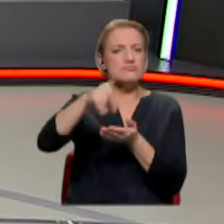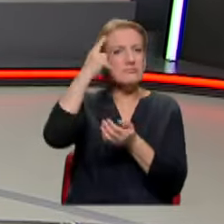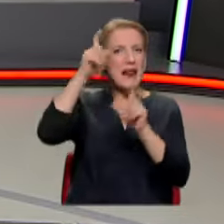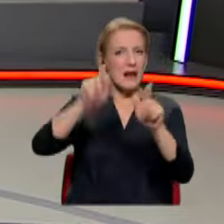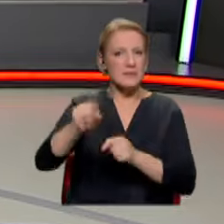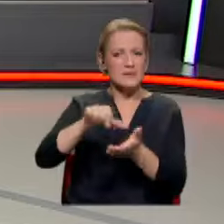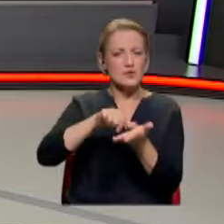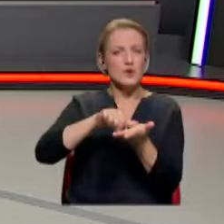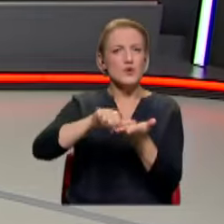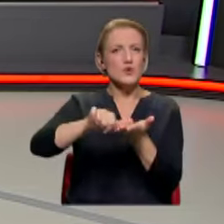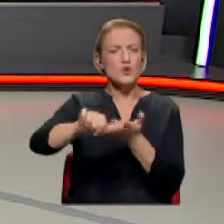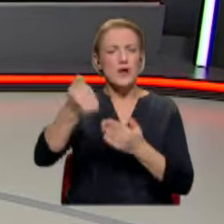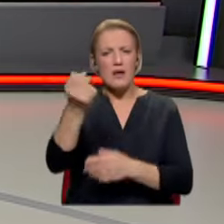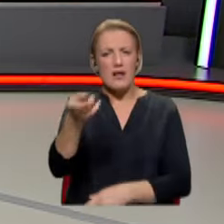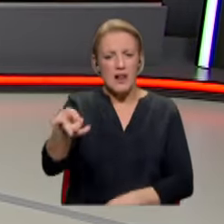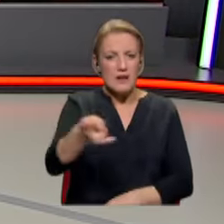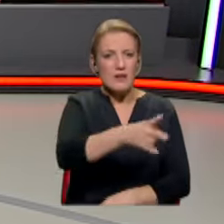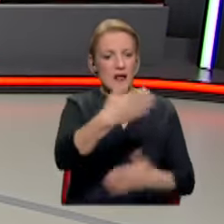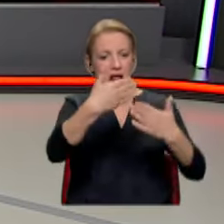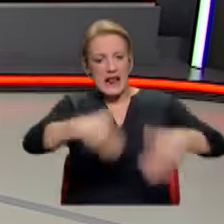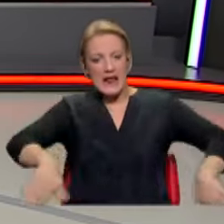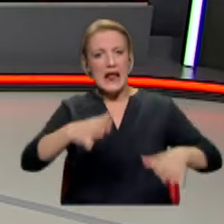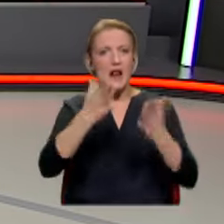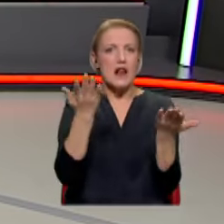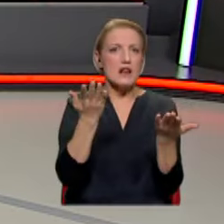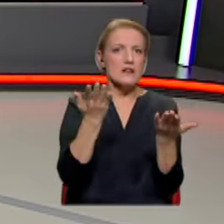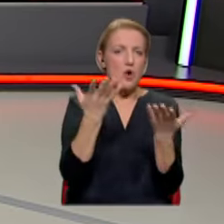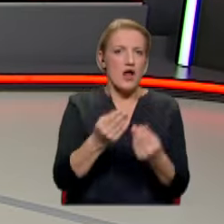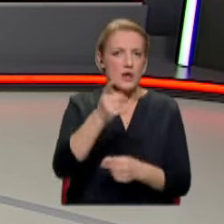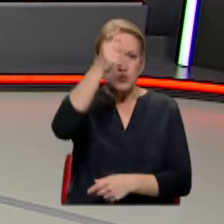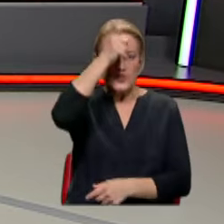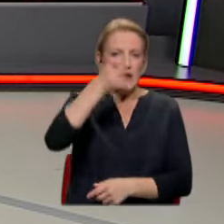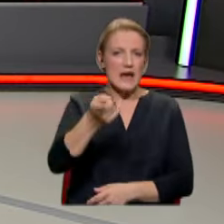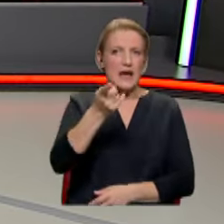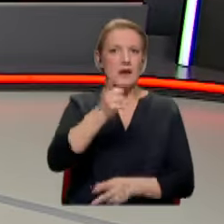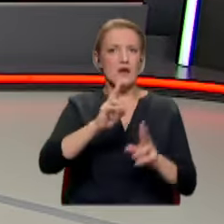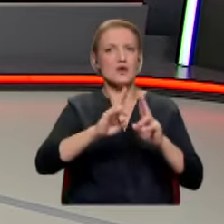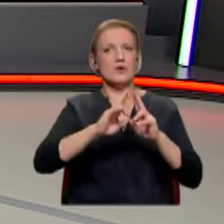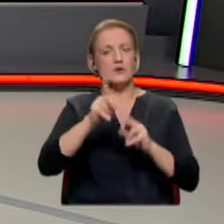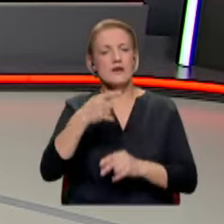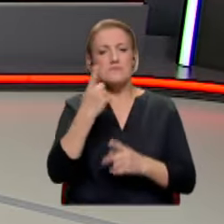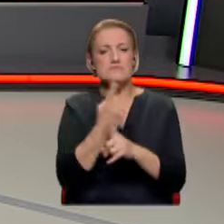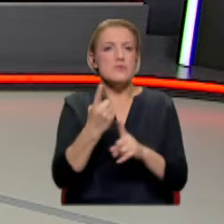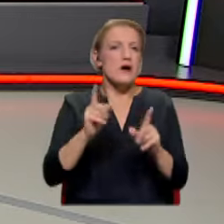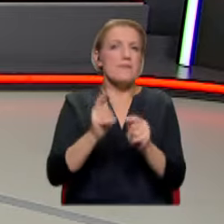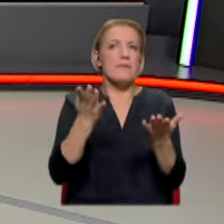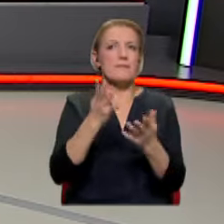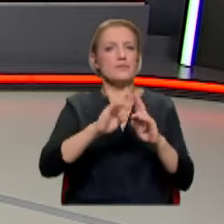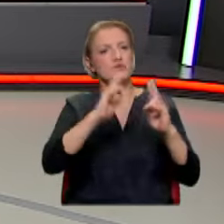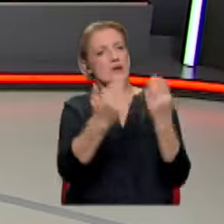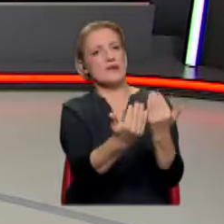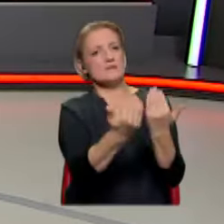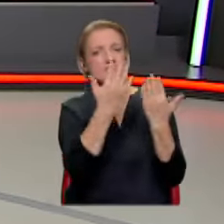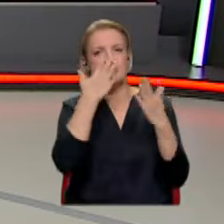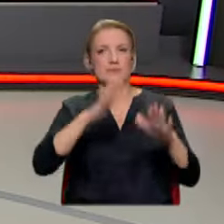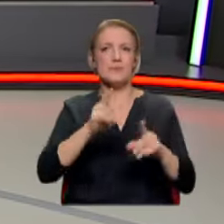Efendim canilikleri önüne geçilebilecek bir etkisi yok Türkiye'nin onu da dünyaya çağrıda bulunuyoruz bir yandan da